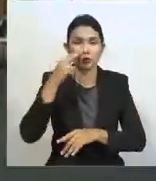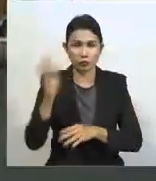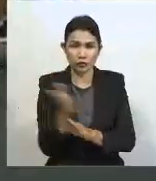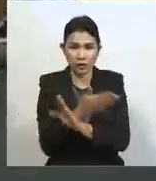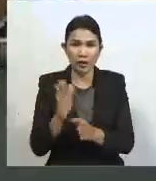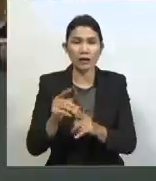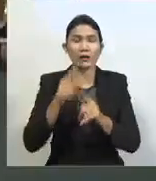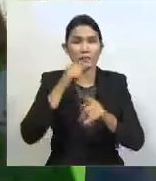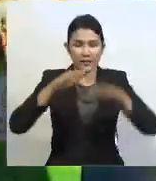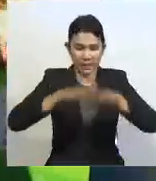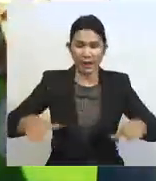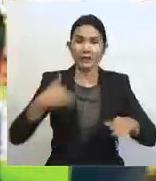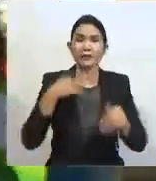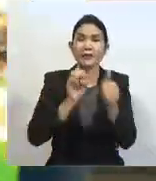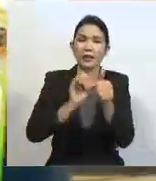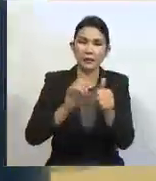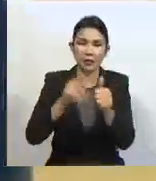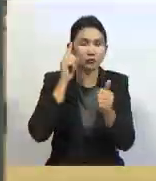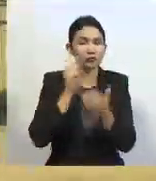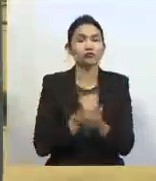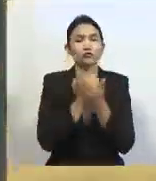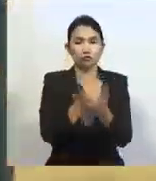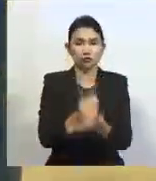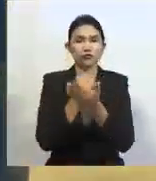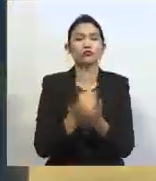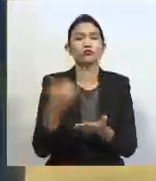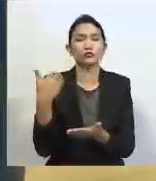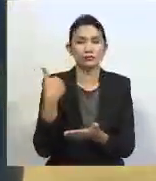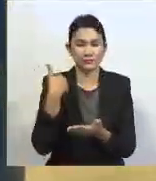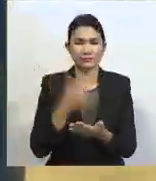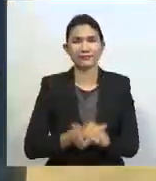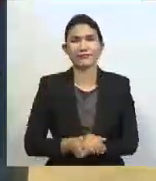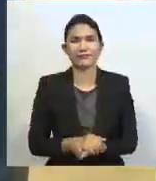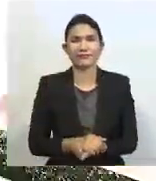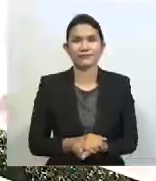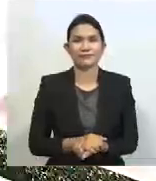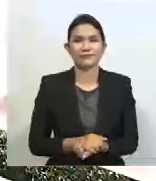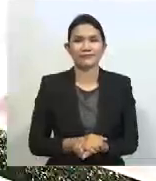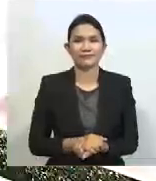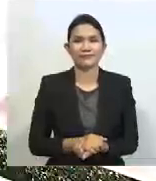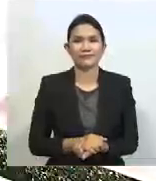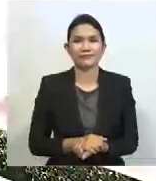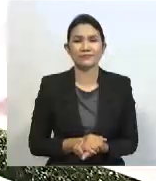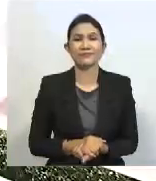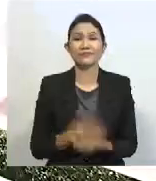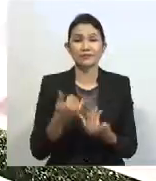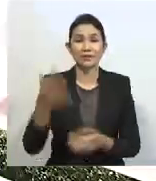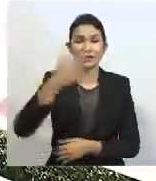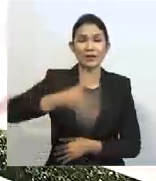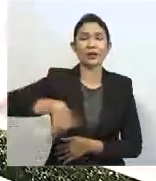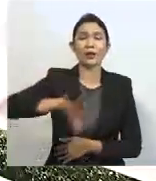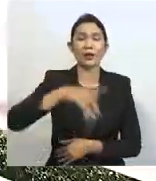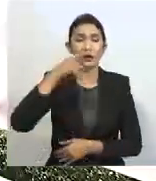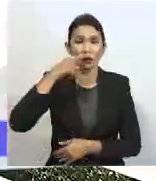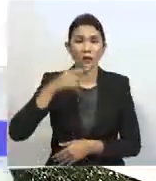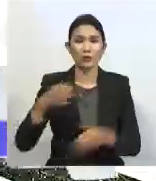ก็จะมีน้องๆมาคอยให้คำแนะนำและให้ความช่วยเหลือด้วยค่ะ สำหรับพี่น้องคริสตชนคาทอลิ